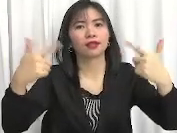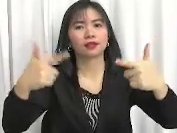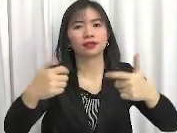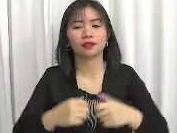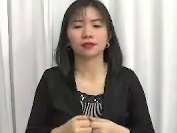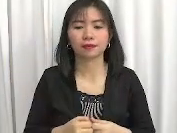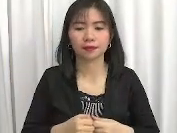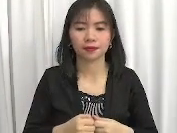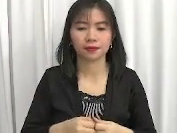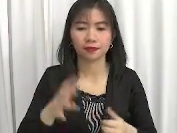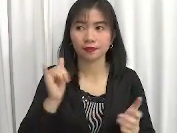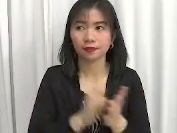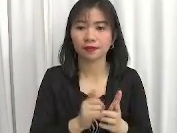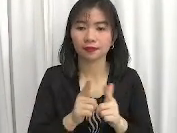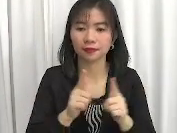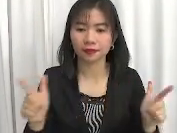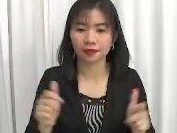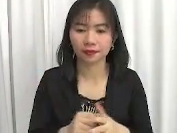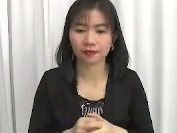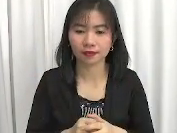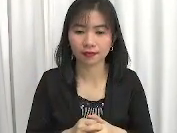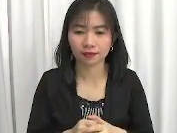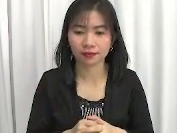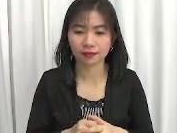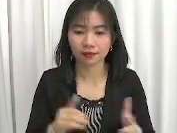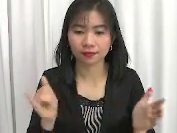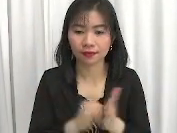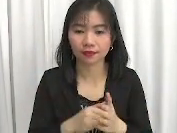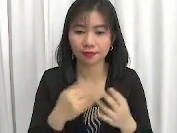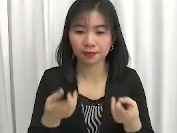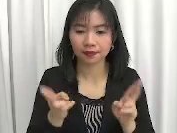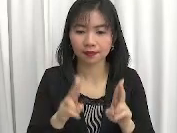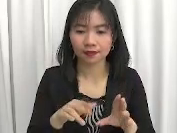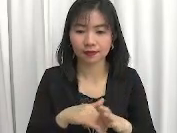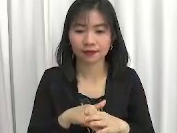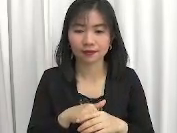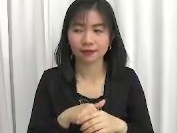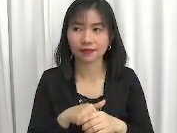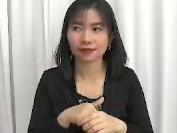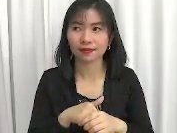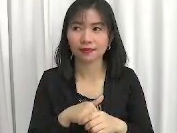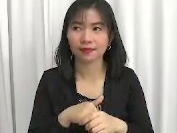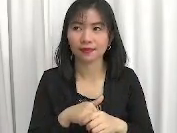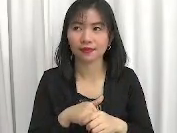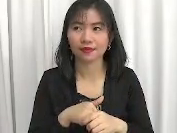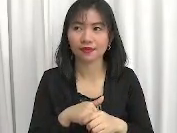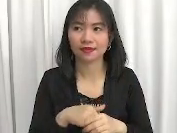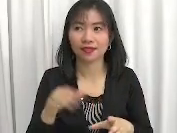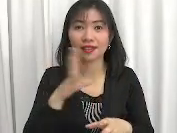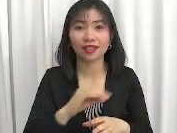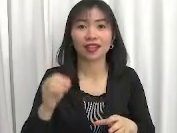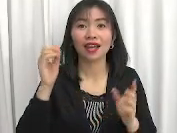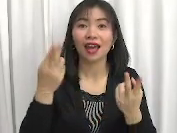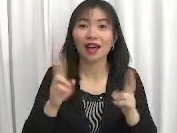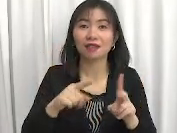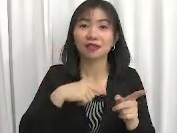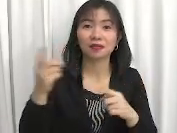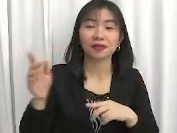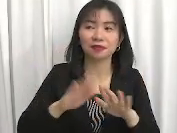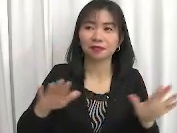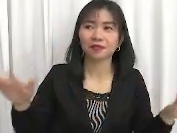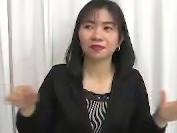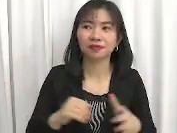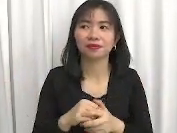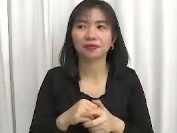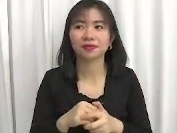akin, nangyari po yun sa akin sa anak ko. At the height of, talang galit na kita ko sa mga bata. Sabi ko, Lord, ikaw nang bahala sa mga batang